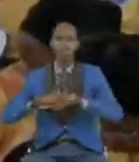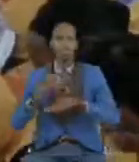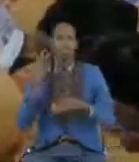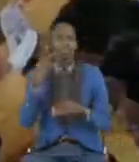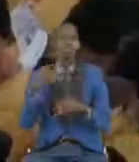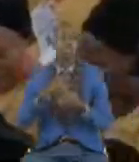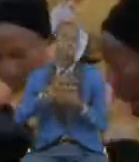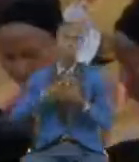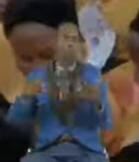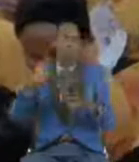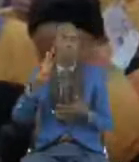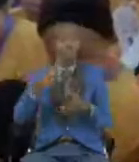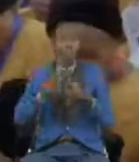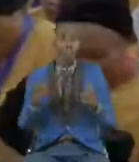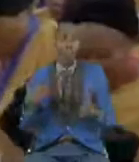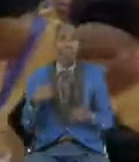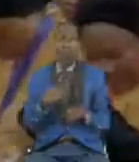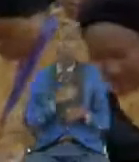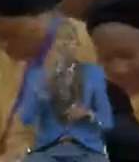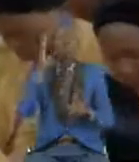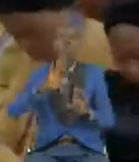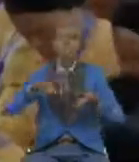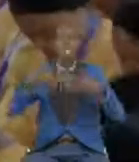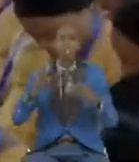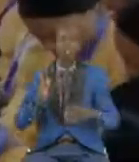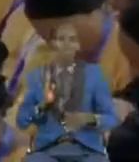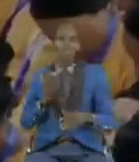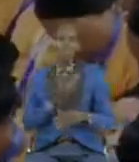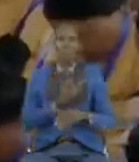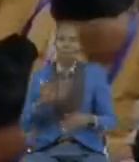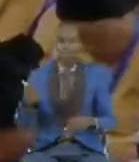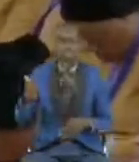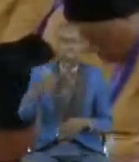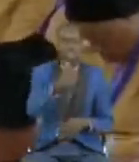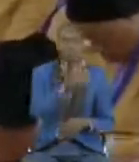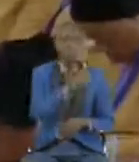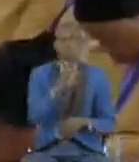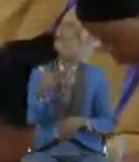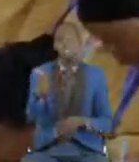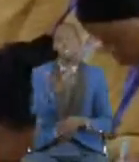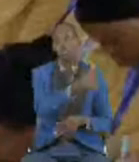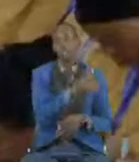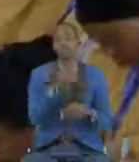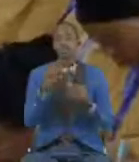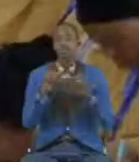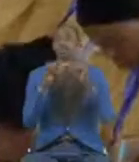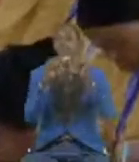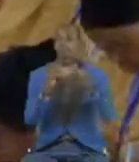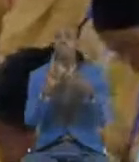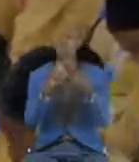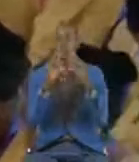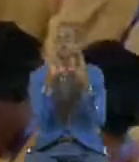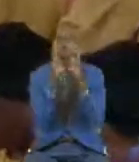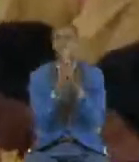4. Et nous continuerons à nous appliquer à la prière et au ministre. Vous voyez,